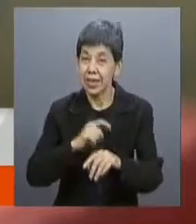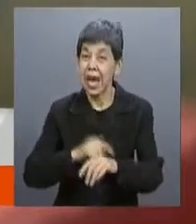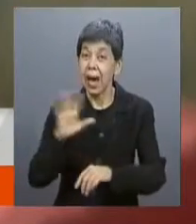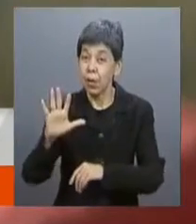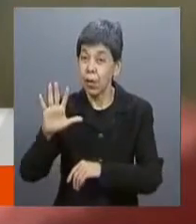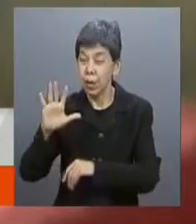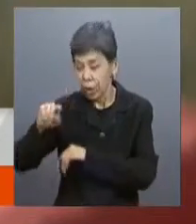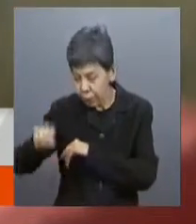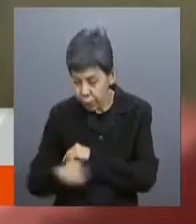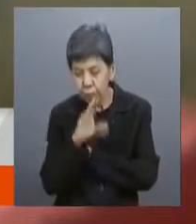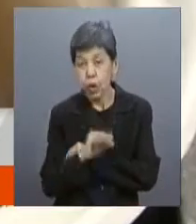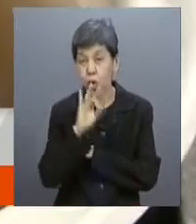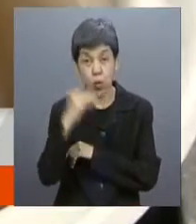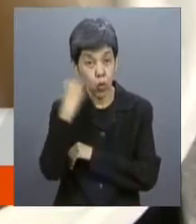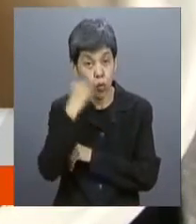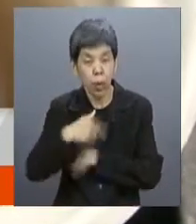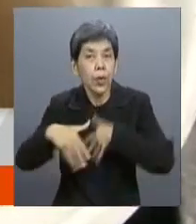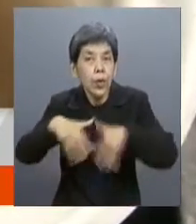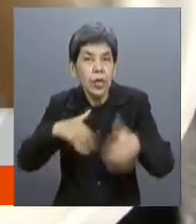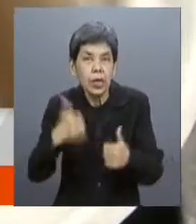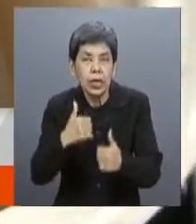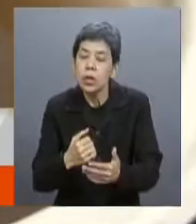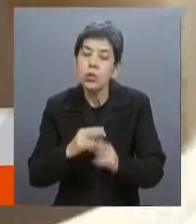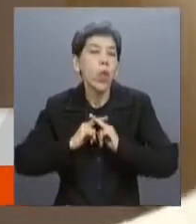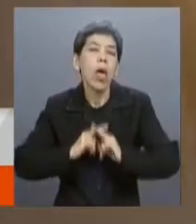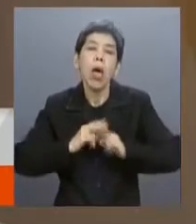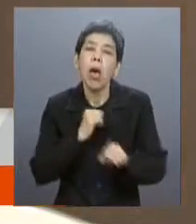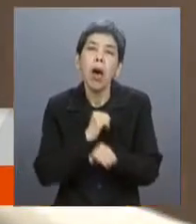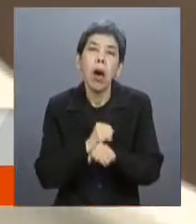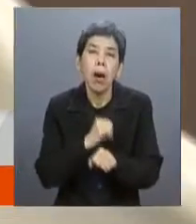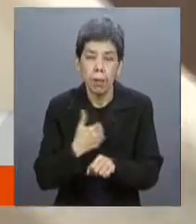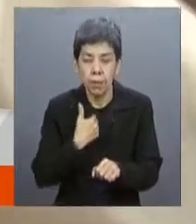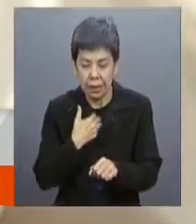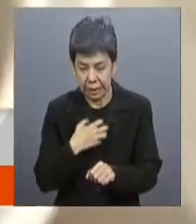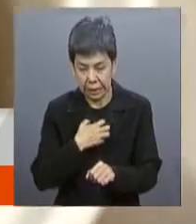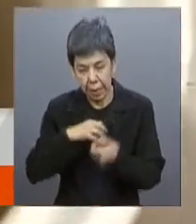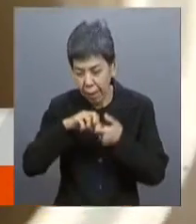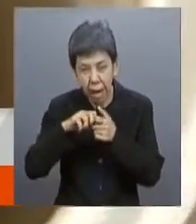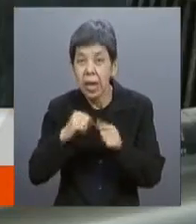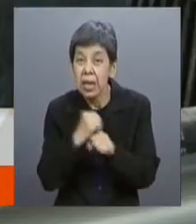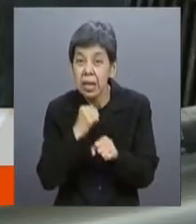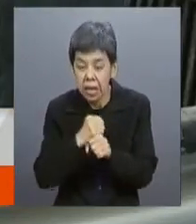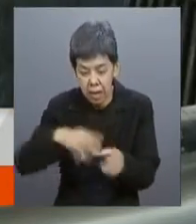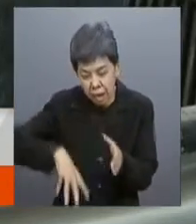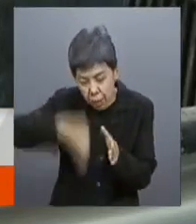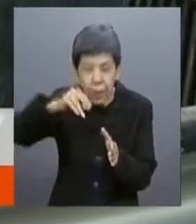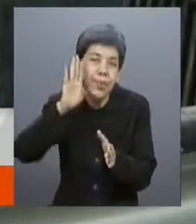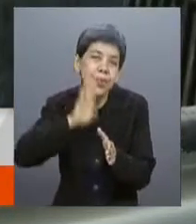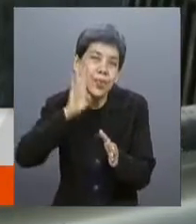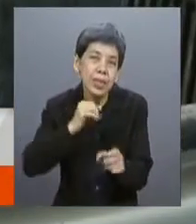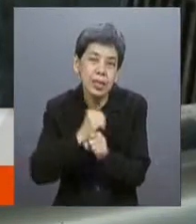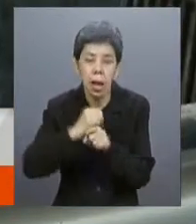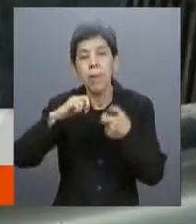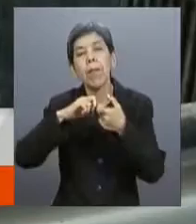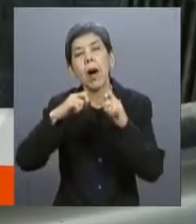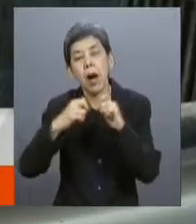ง 2:00 น.ของทุกวันขณะที่ชาวบ้านตอนนี้ก็ได้ช่วยเหลือตัวเองด้วยการเร่งที่จะแก้ไขปัญหาด้วยการเจาะบ่อบาดาลเพิ่มเติมเพื่อแก้